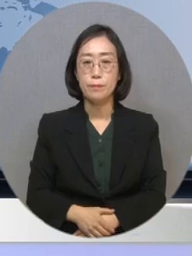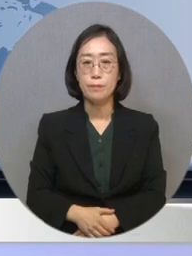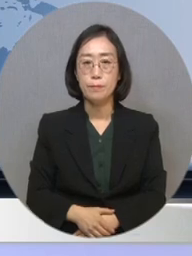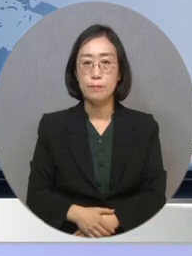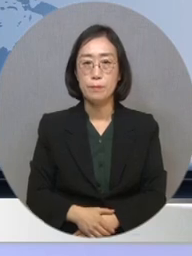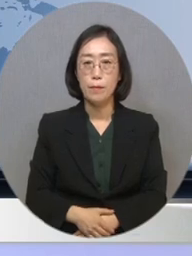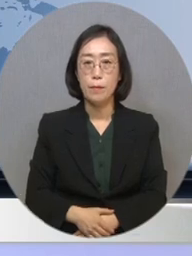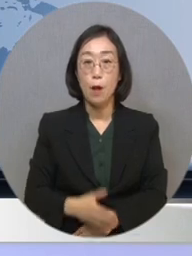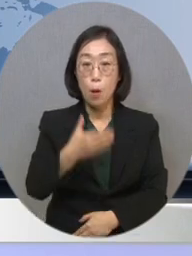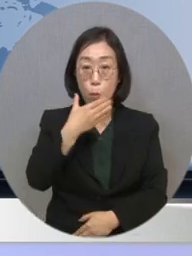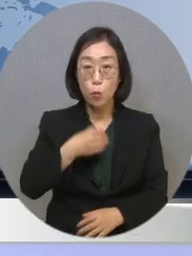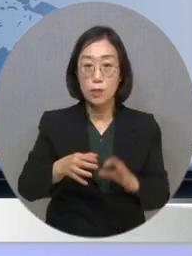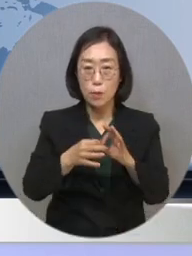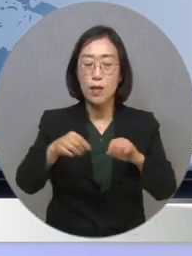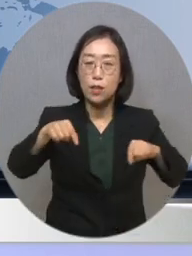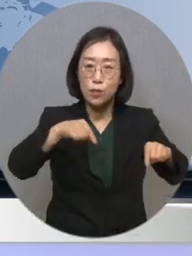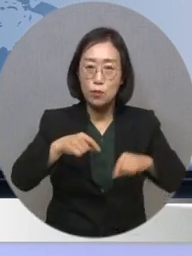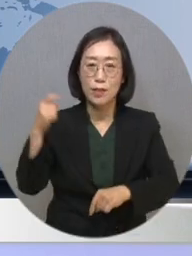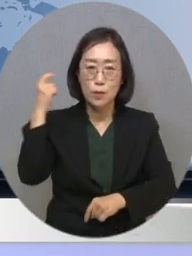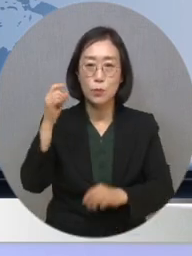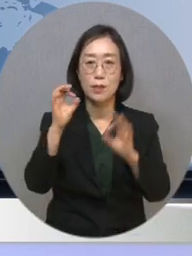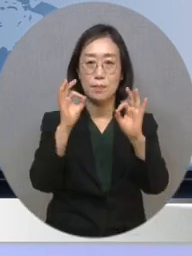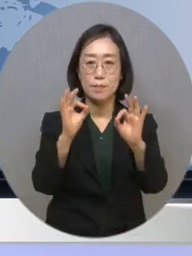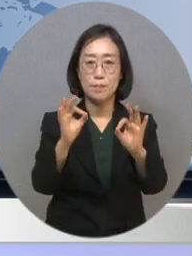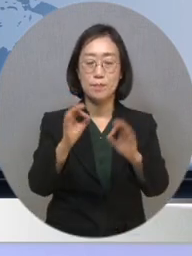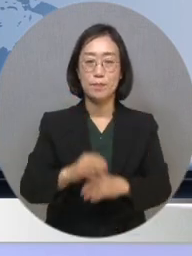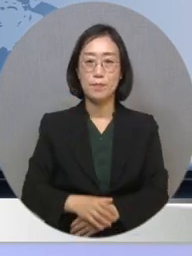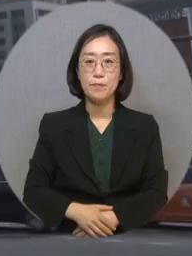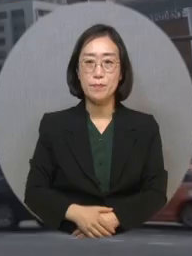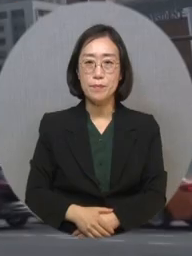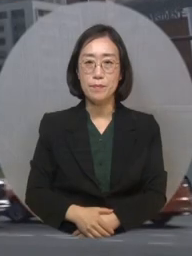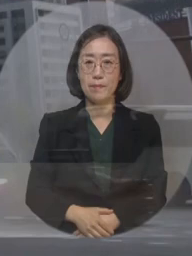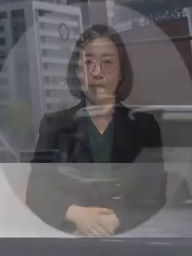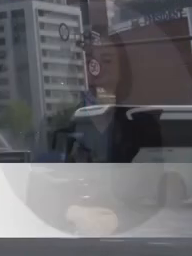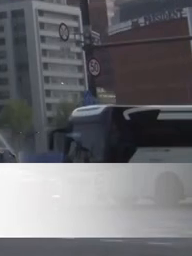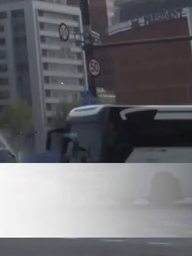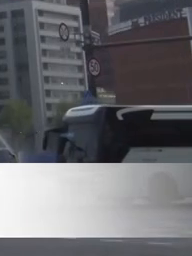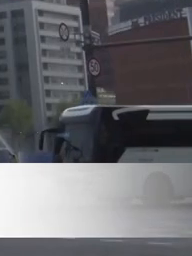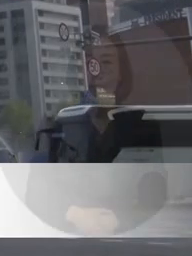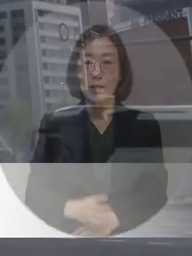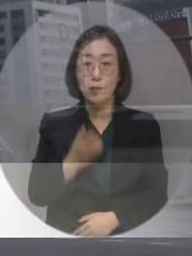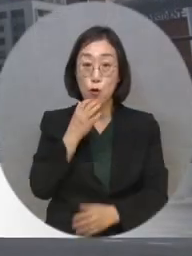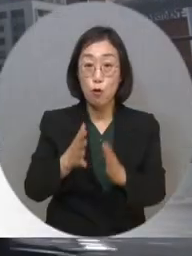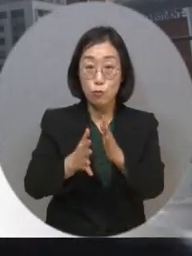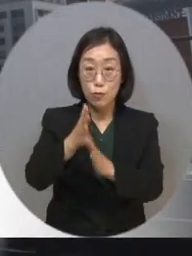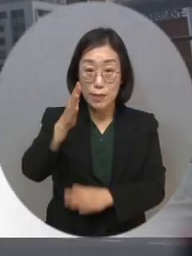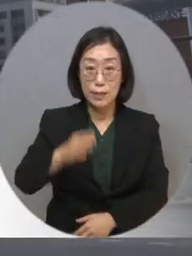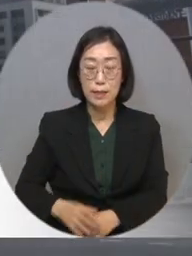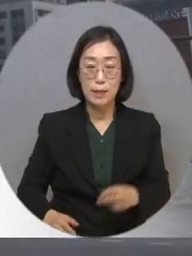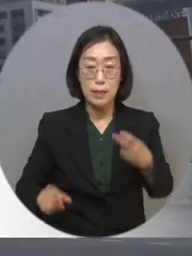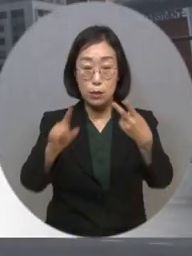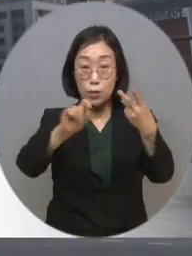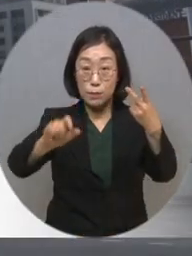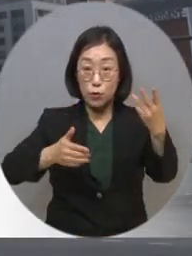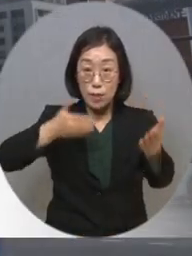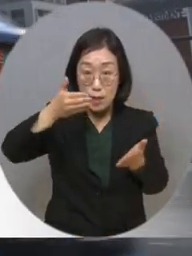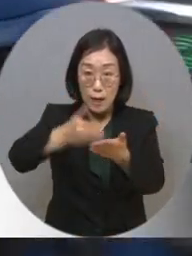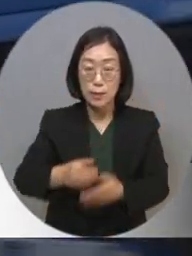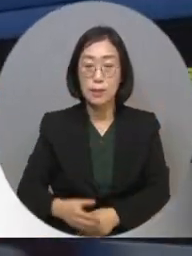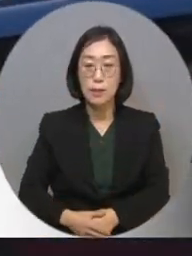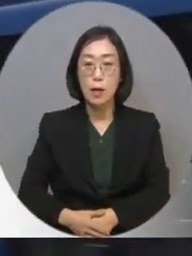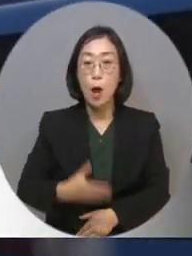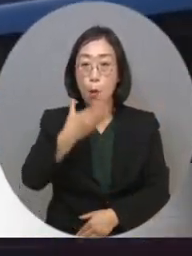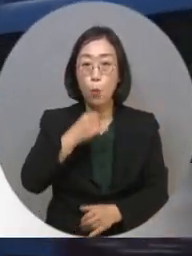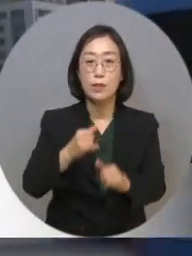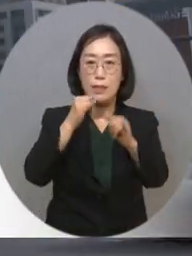이어서 복직의 정책 소식 만나보겠습니다 서울시가 다음 달 16일까지 서울시 복지상